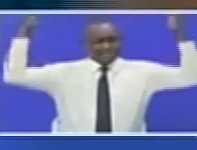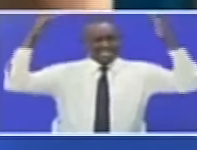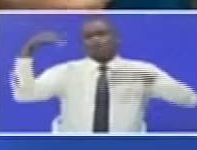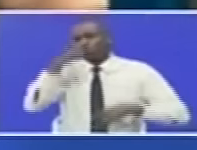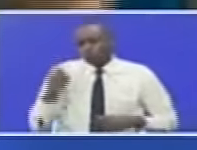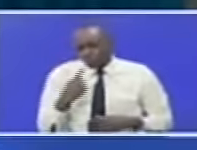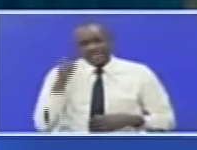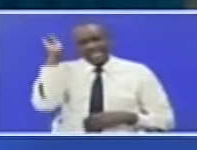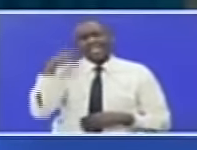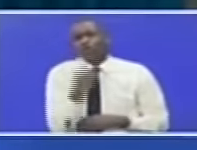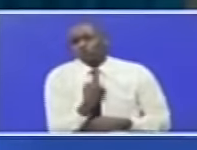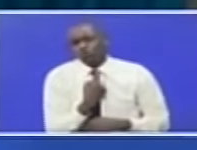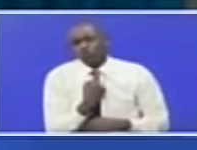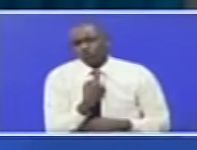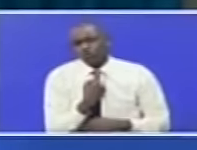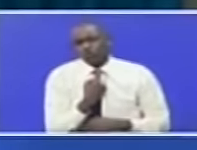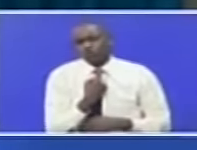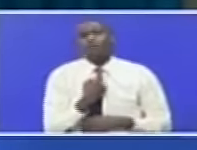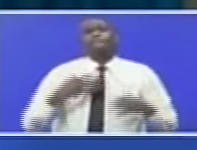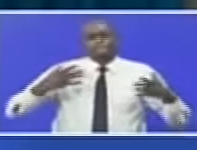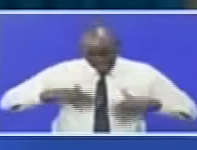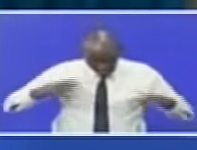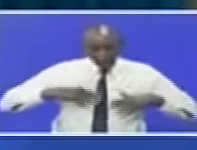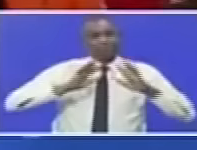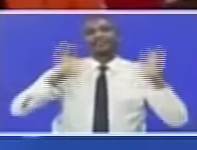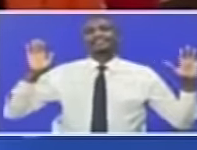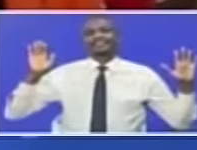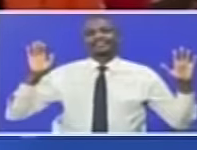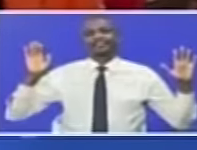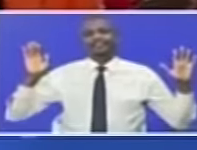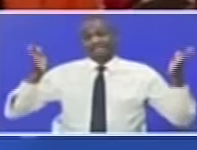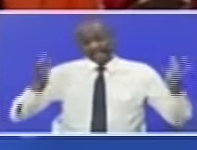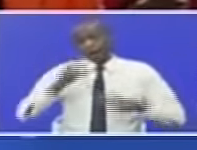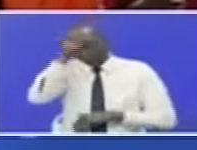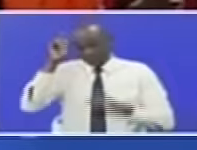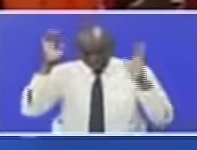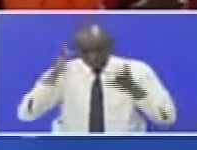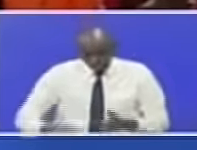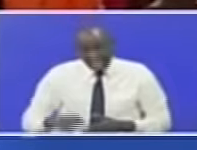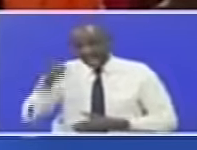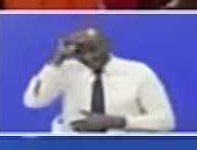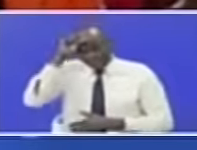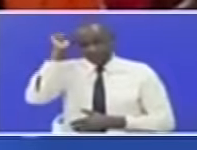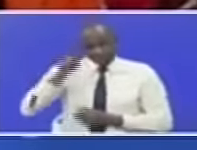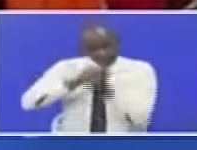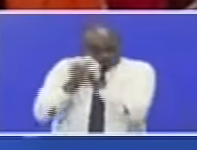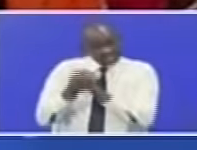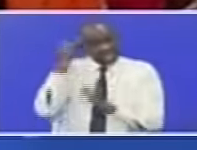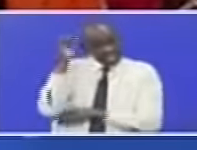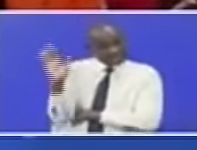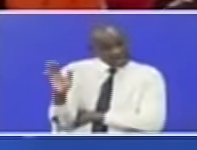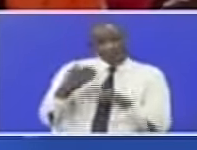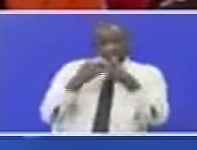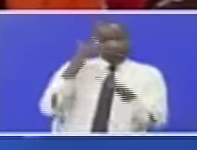in the Republic of Kenya is the People of Kenya swali ni Je serikali itad msimamo Wake kabla